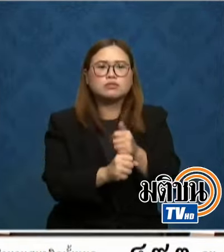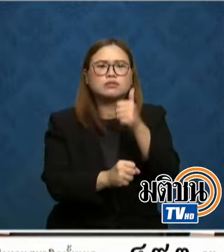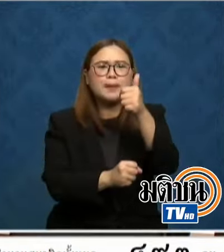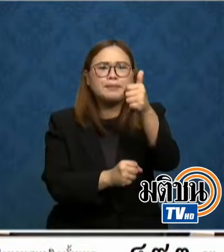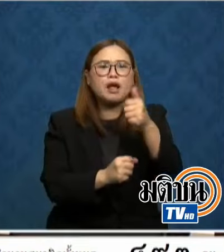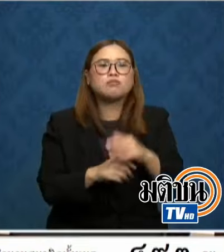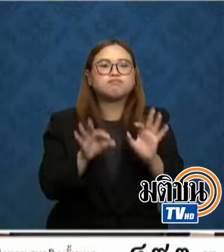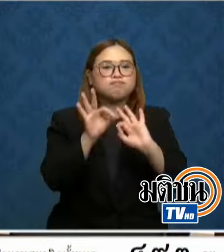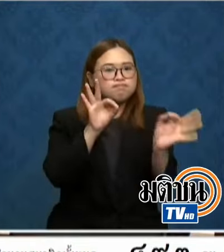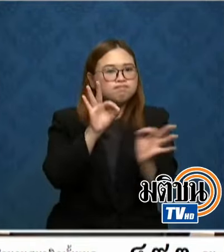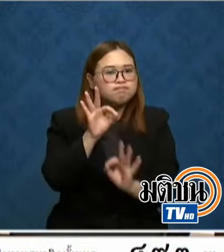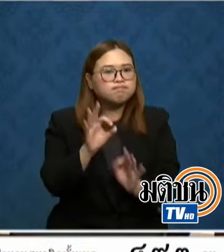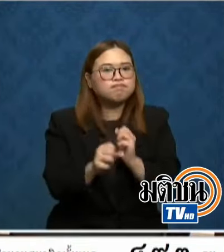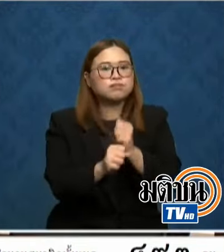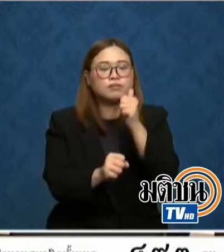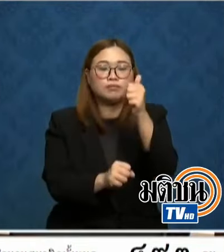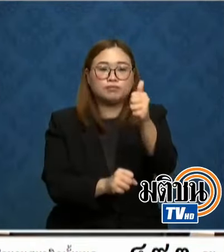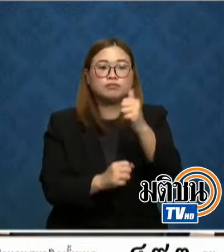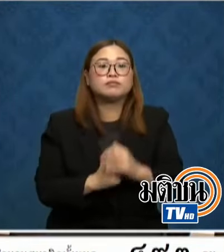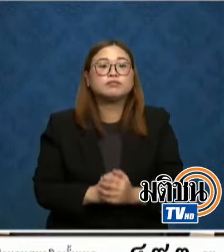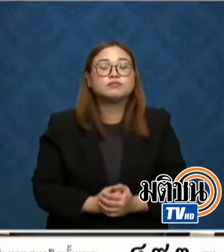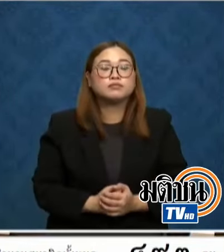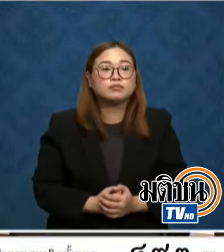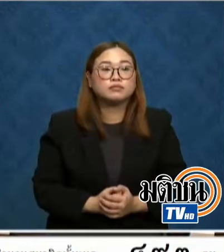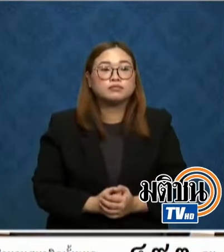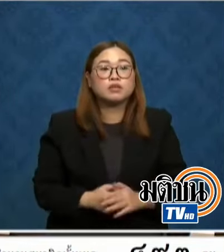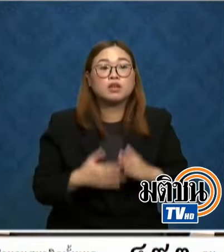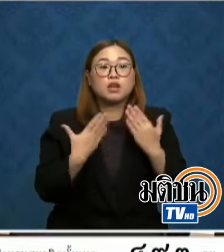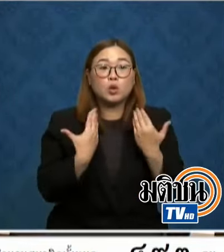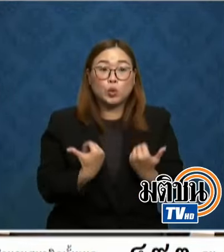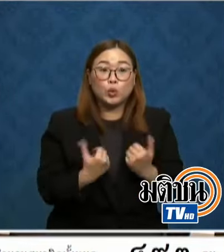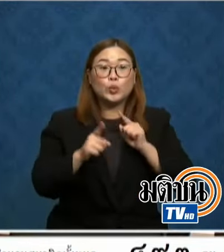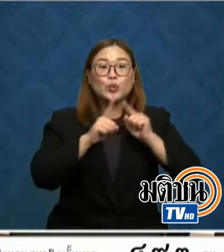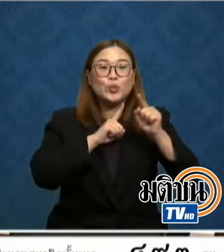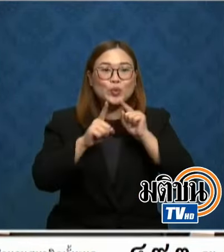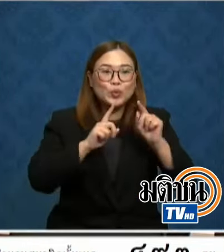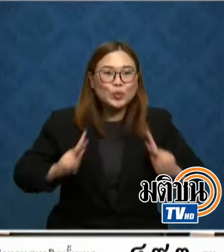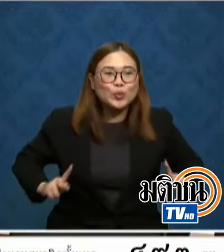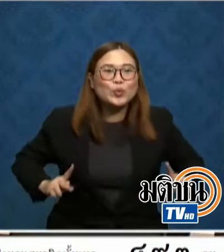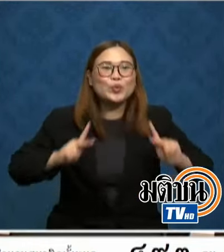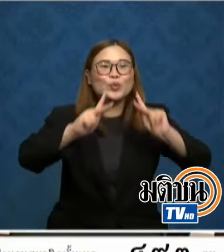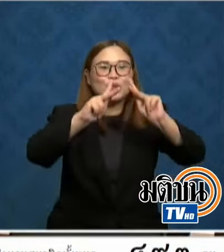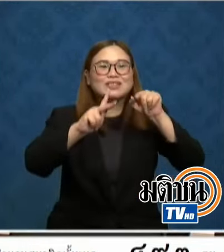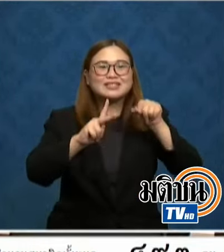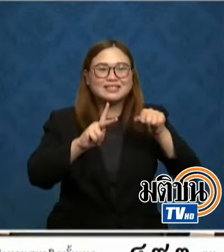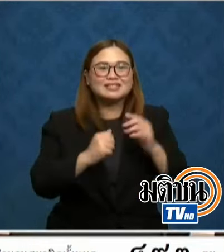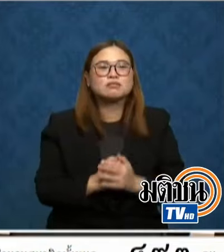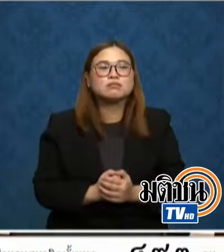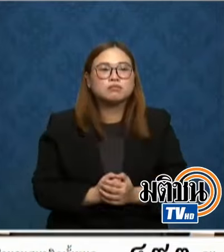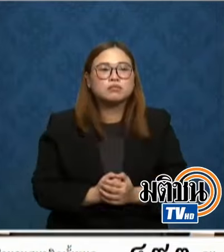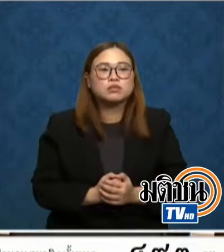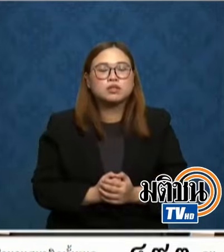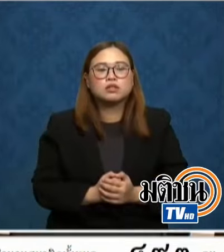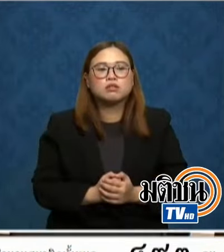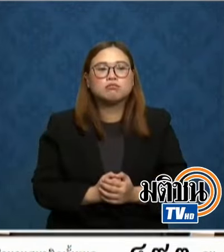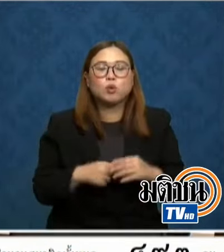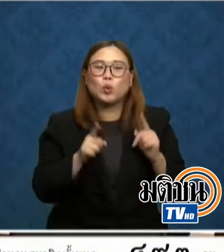รมาแล้วและเรื่องที่ผมจะหารือกับท่านรัฐมนตรีว่าการกระทรวงกลาโหมในวันนี้ผมได้ปรารภกับท่านประธาน